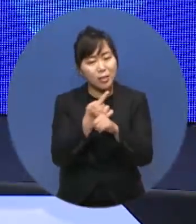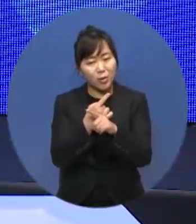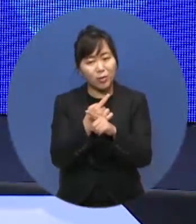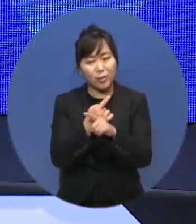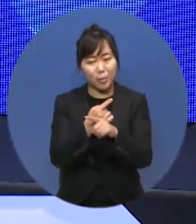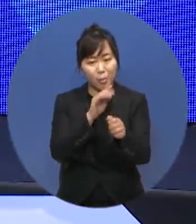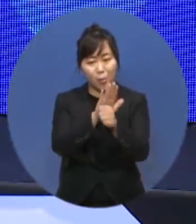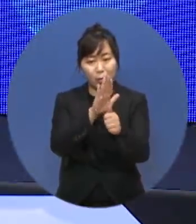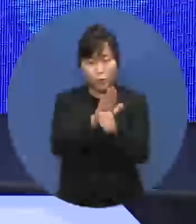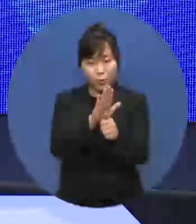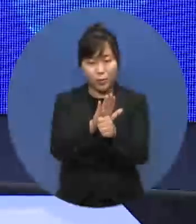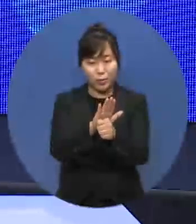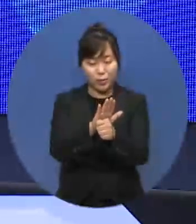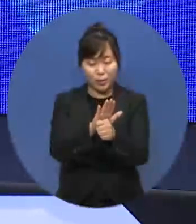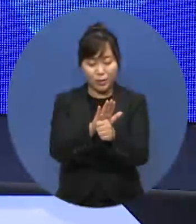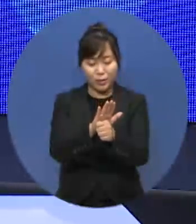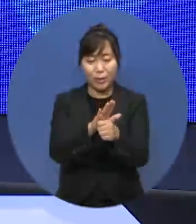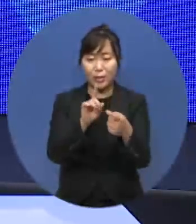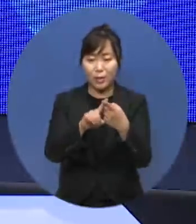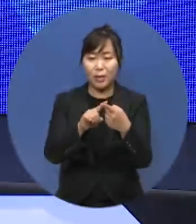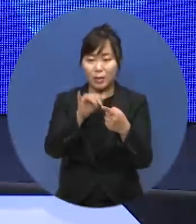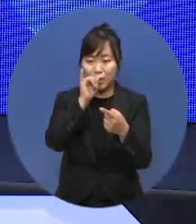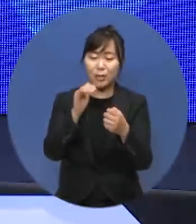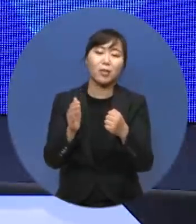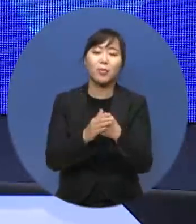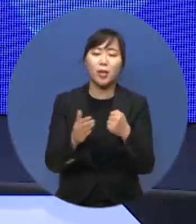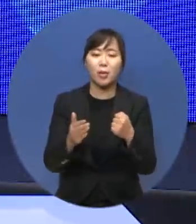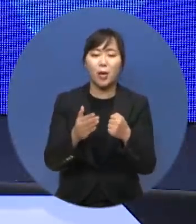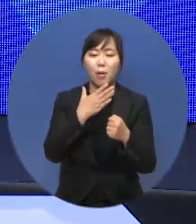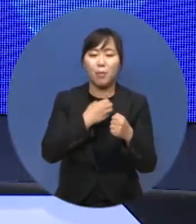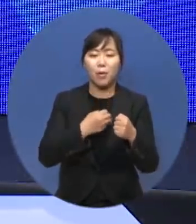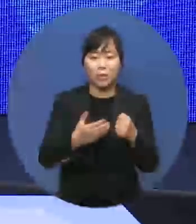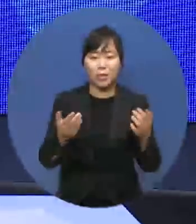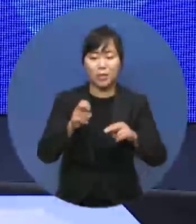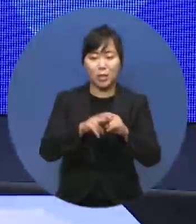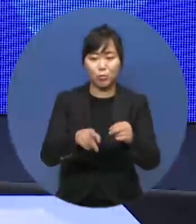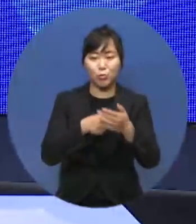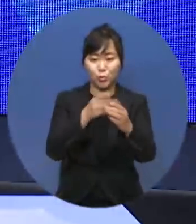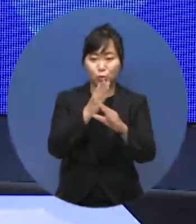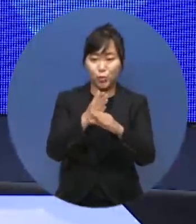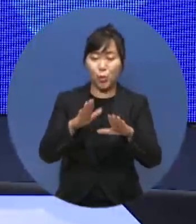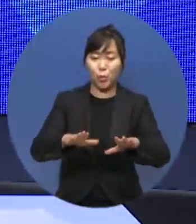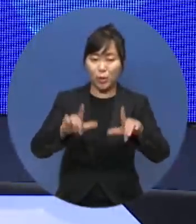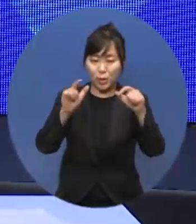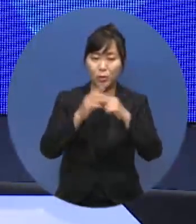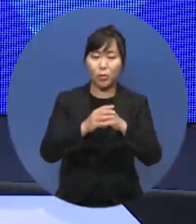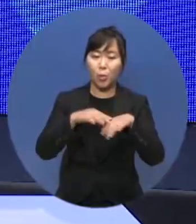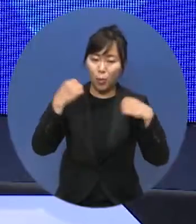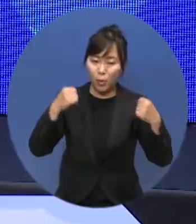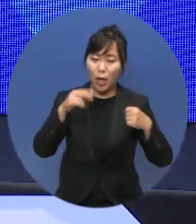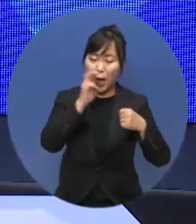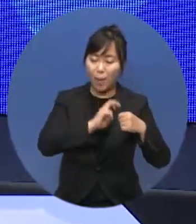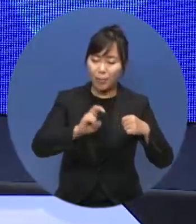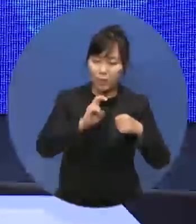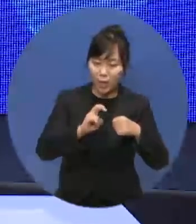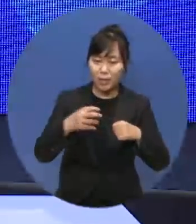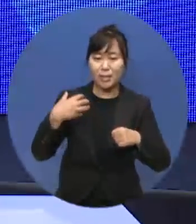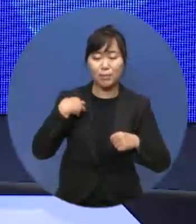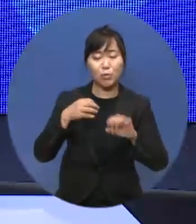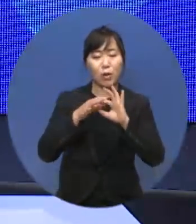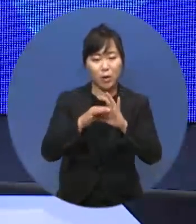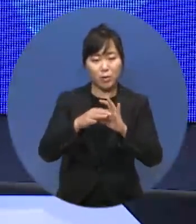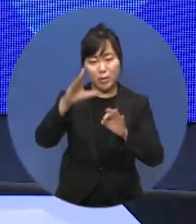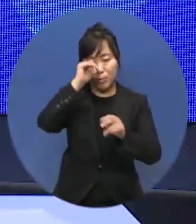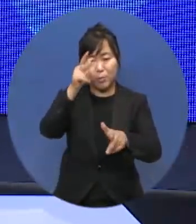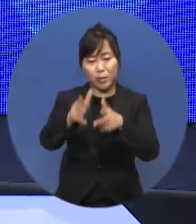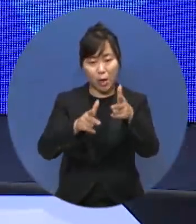인식개선 보조 직무가 이미 시작이 돼서 복지 일자리로 추진이 되고 있고 또 올해는 공연 합창 공연 직무에 있어서도 좀 시범